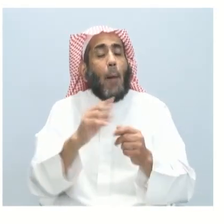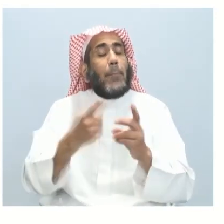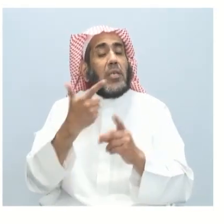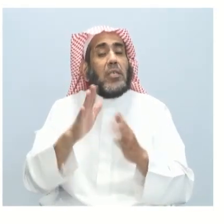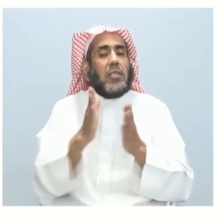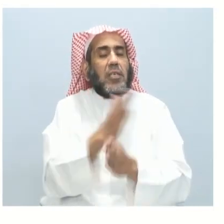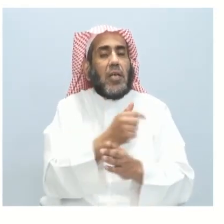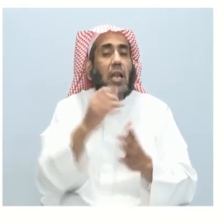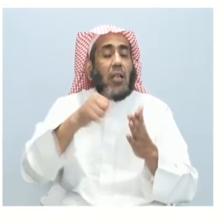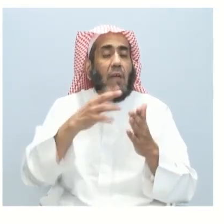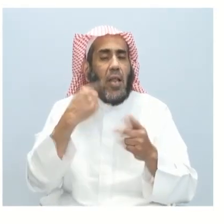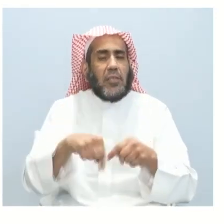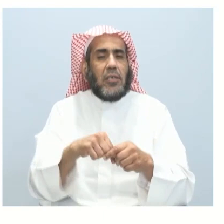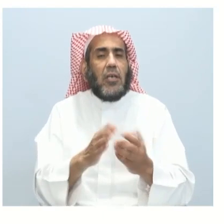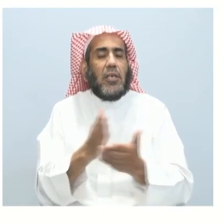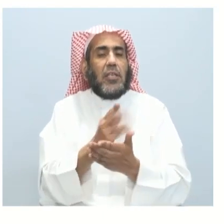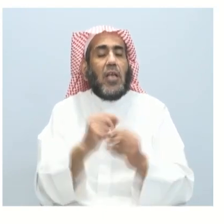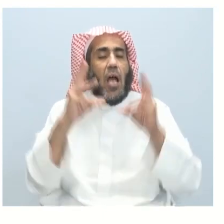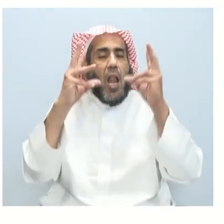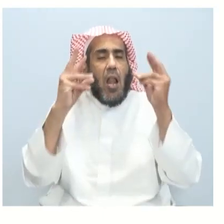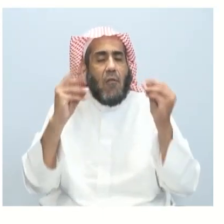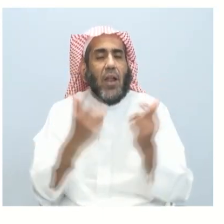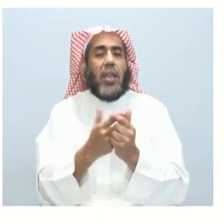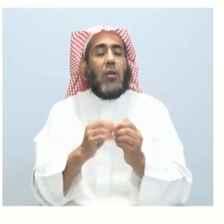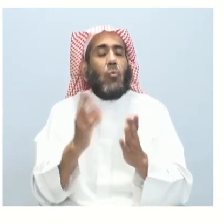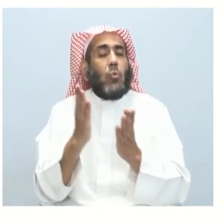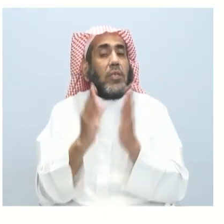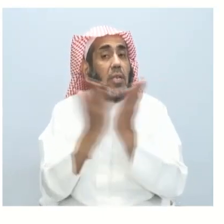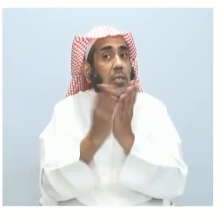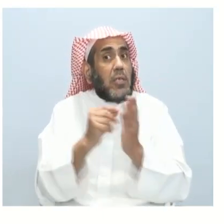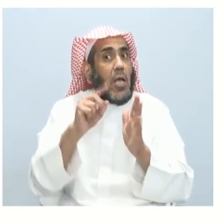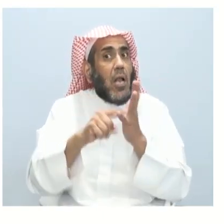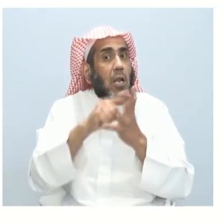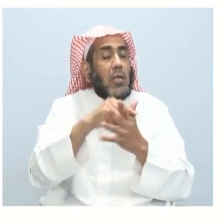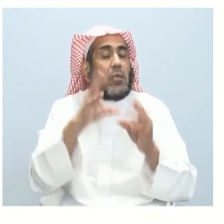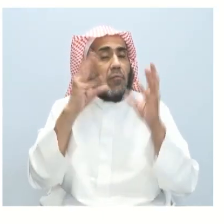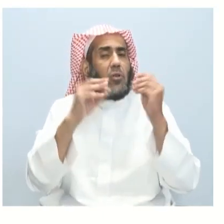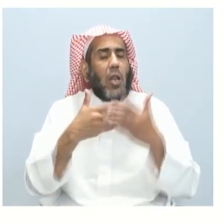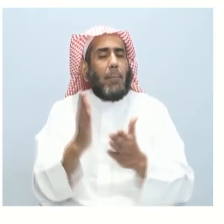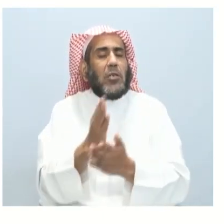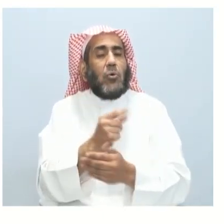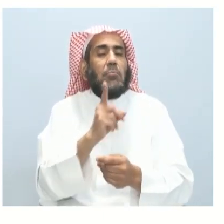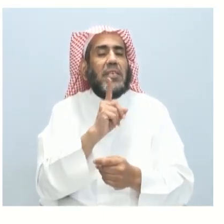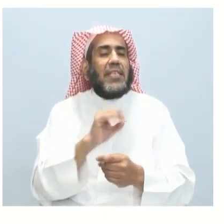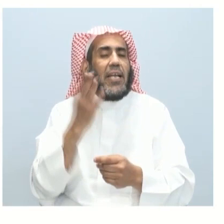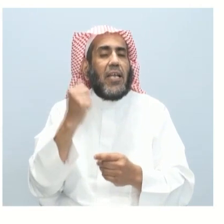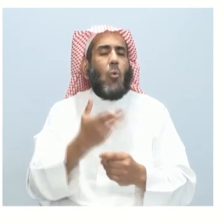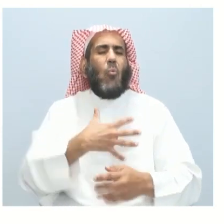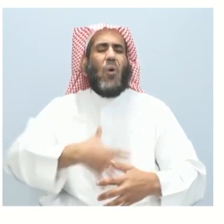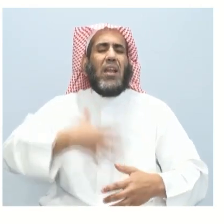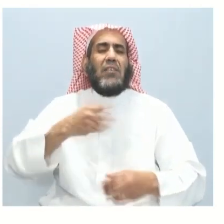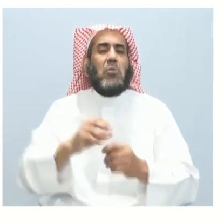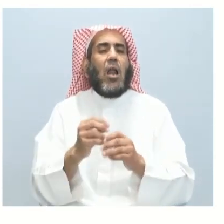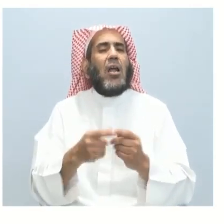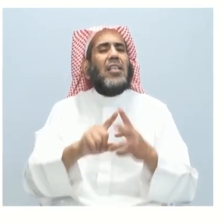ظهرت في هذا العصر هو اتجاه الفني ويرس عا دراسه العناصر الفنيه للنص الادبي ويجعل من الجوانب التاريخيه والنفسيه مجرد